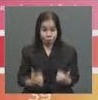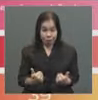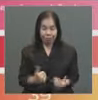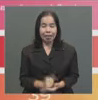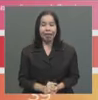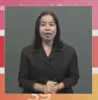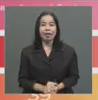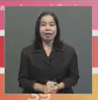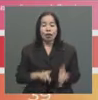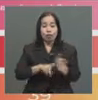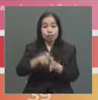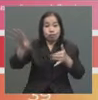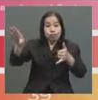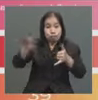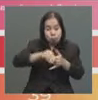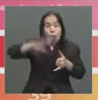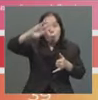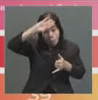ยันวันนี้